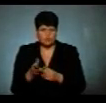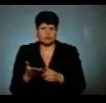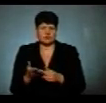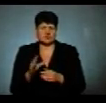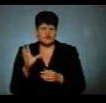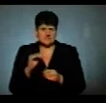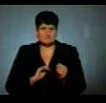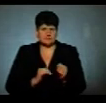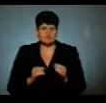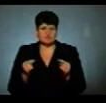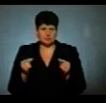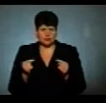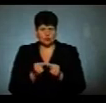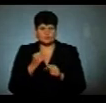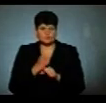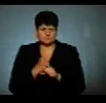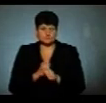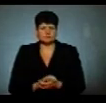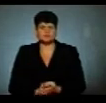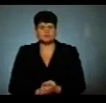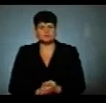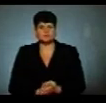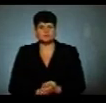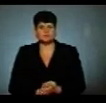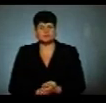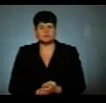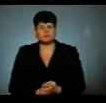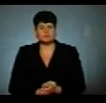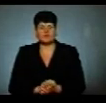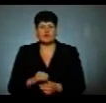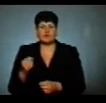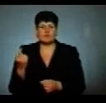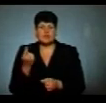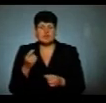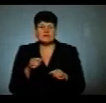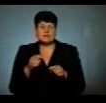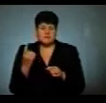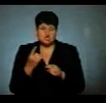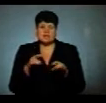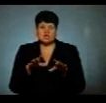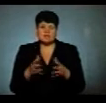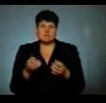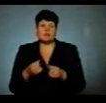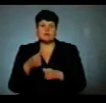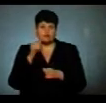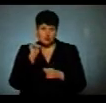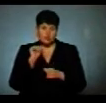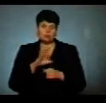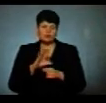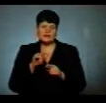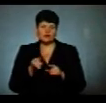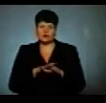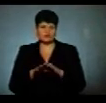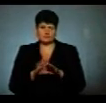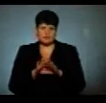відреагували всі підприємці, представники установ, організацій? По-перше, рішення приймалося вчора. Звичайно, що були такі, що не відреагували.